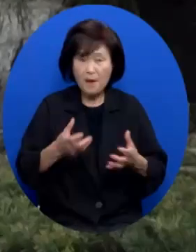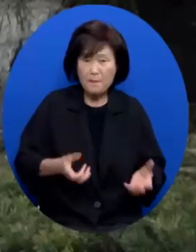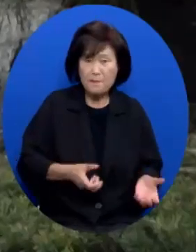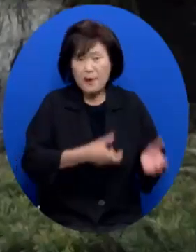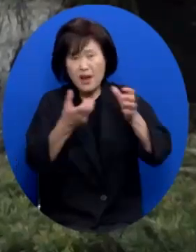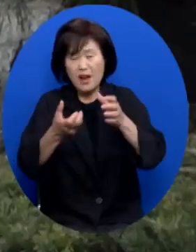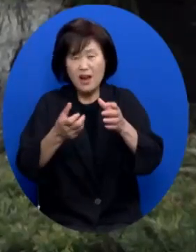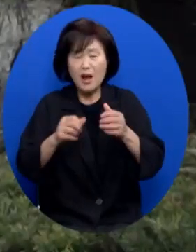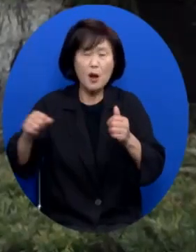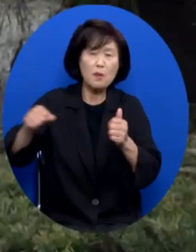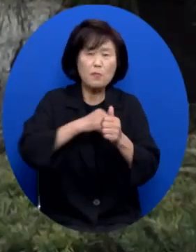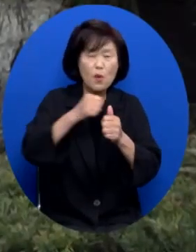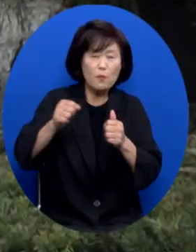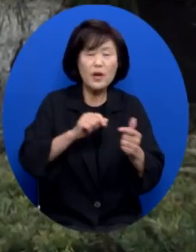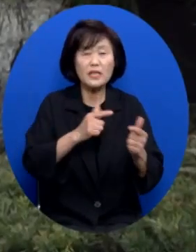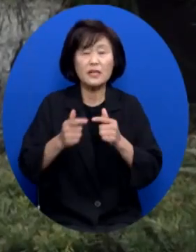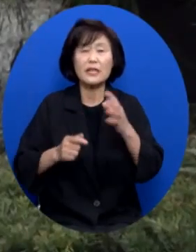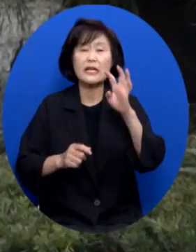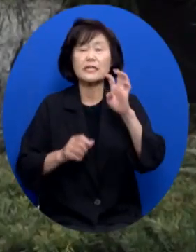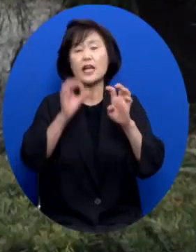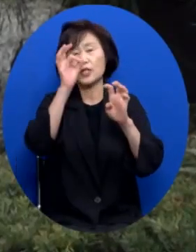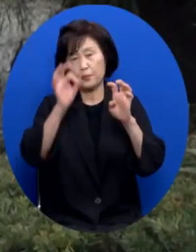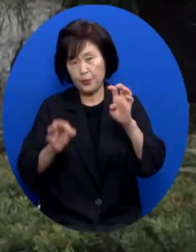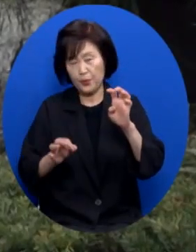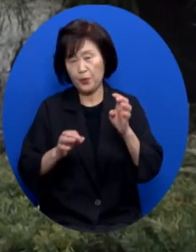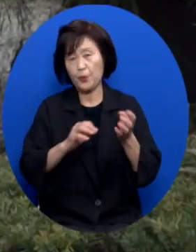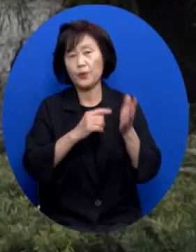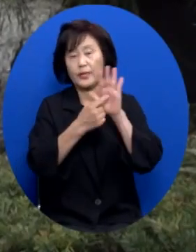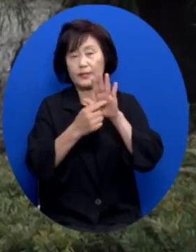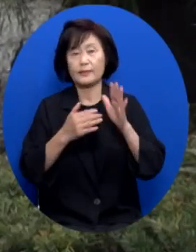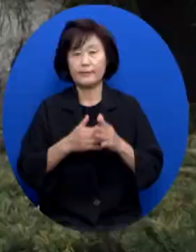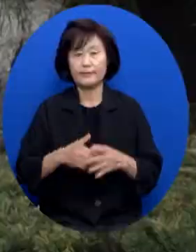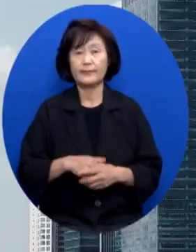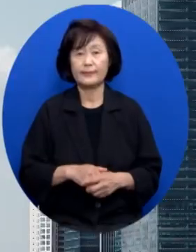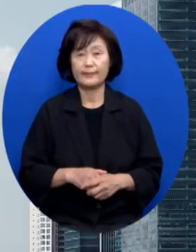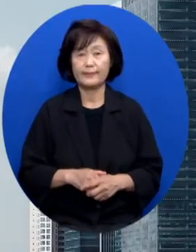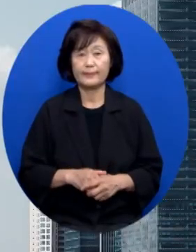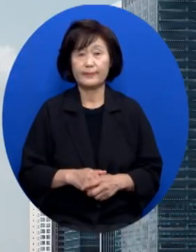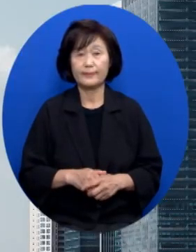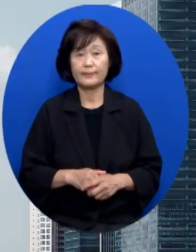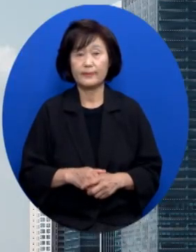폭언과 폭행 유형이 40%를 차지하는 것으로 조사됐습니다.